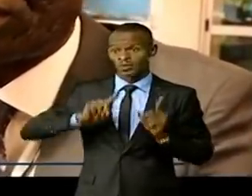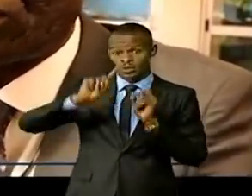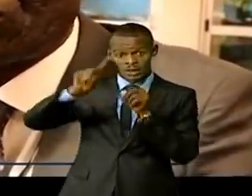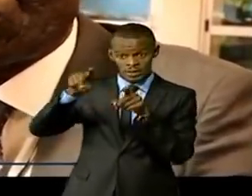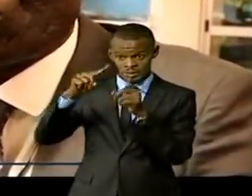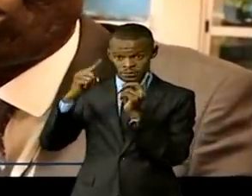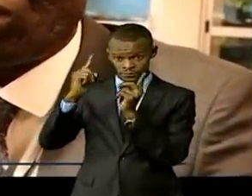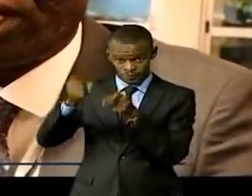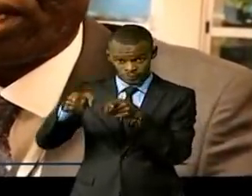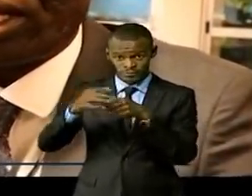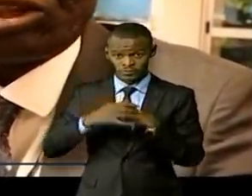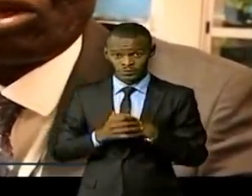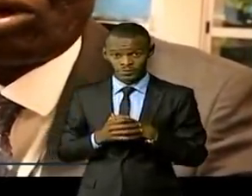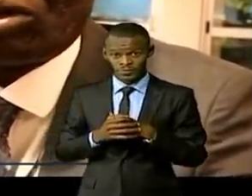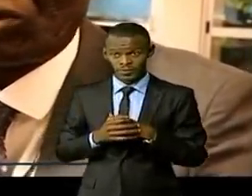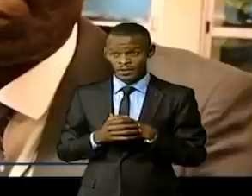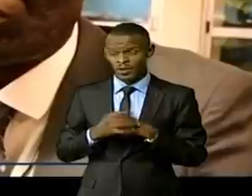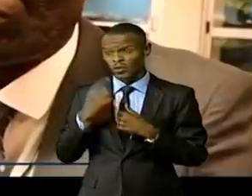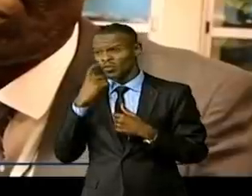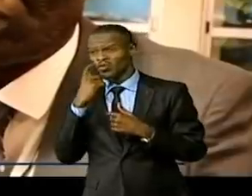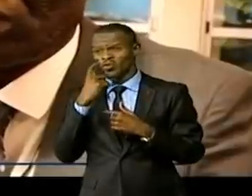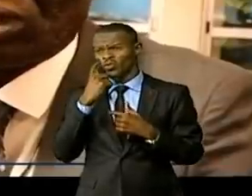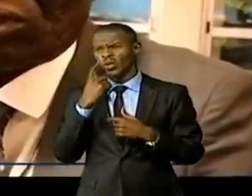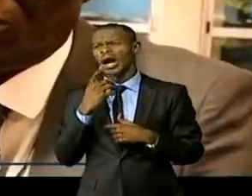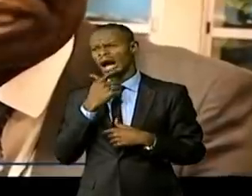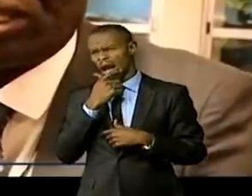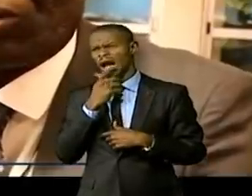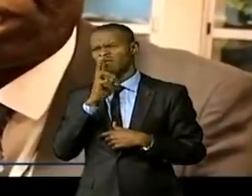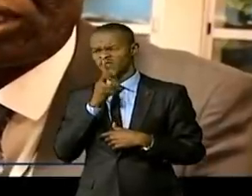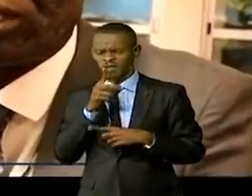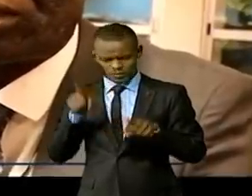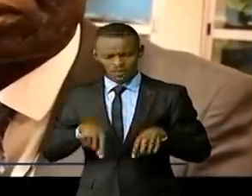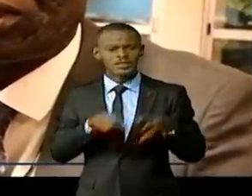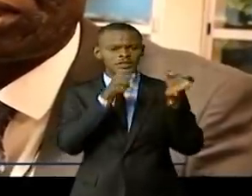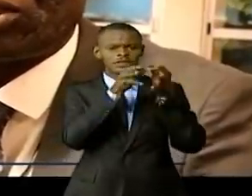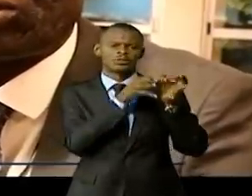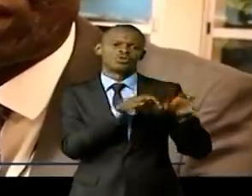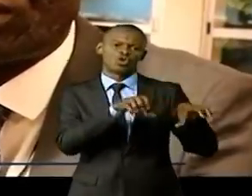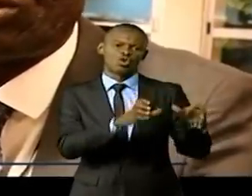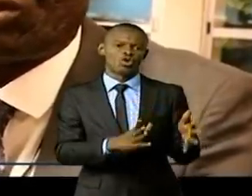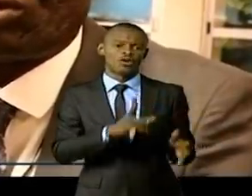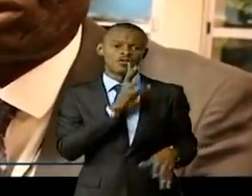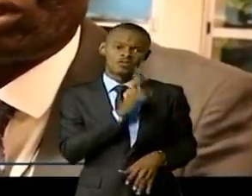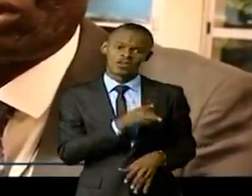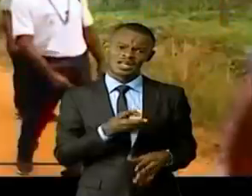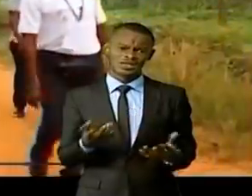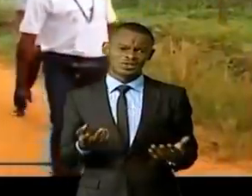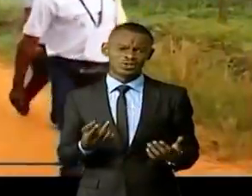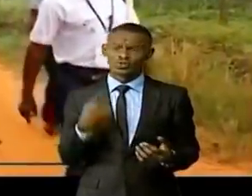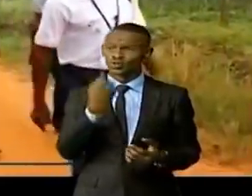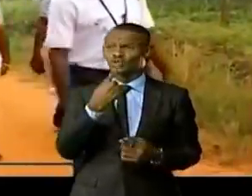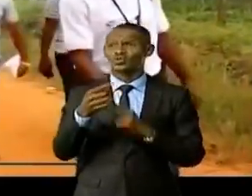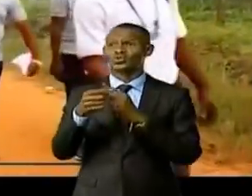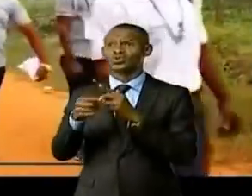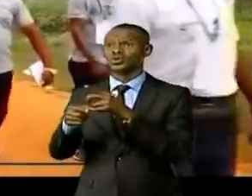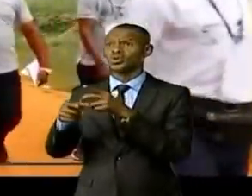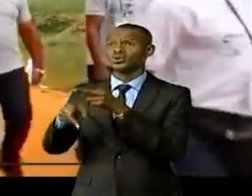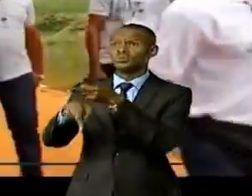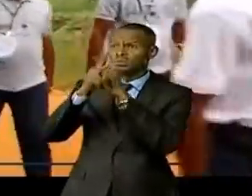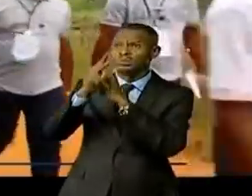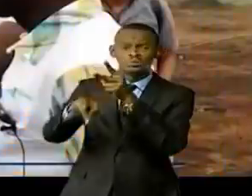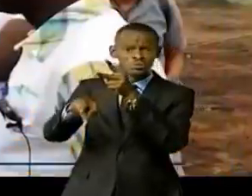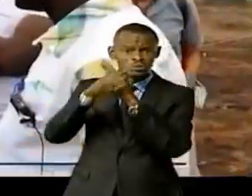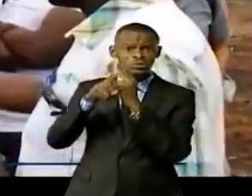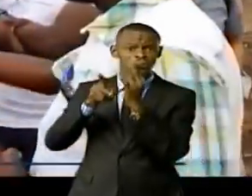comprendre aux Congolais que les dons, nous devons mettre de côté cette histoire-là des dons. La Côte d'Ivoire est